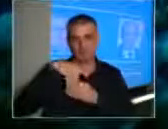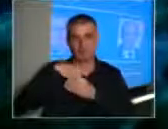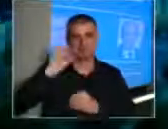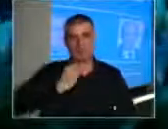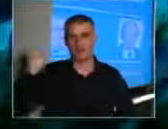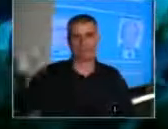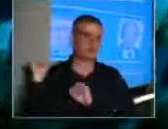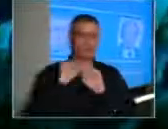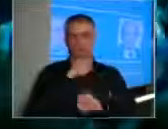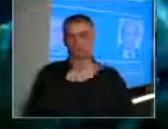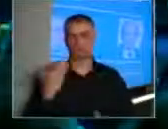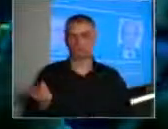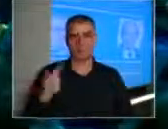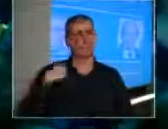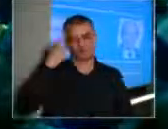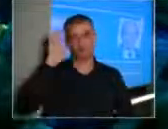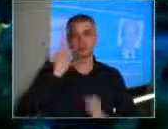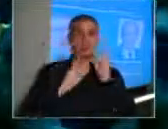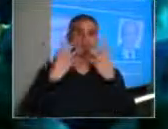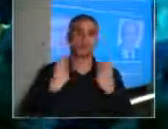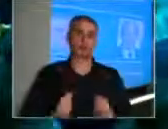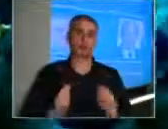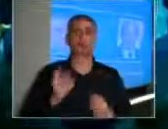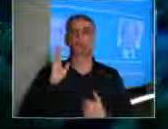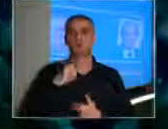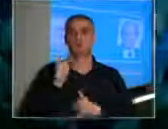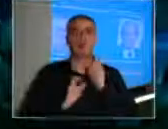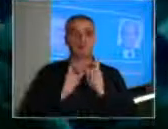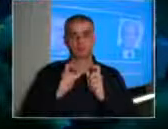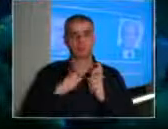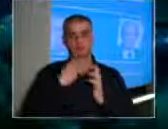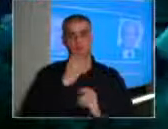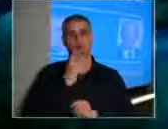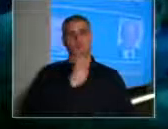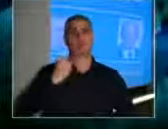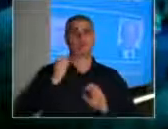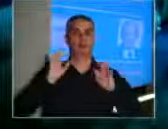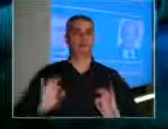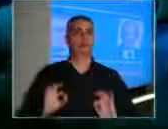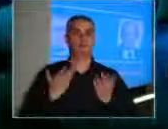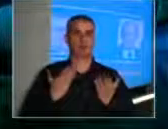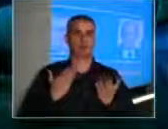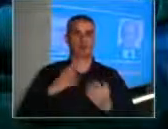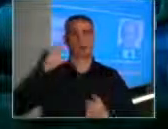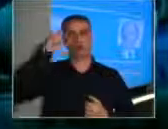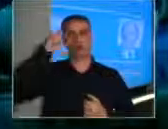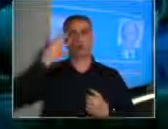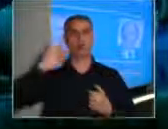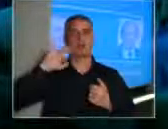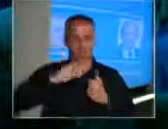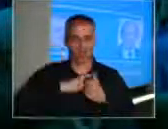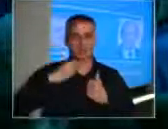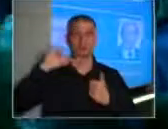מהימין. אני חושב שיש להם שם אנשים טובים. יש להם אנשים שמוצהרים מימין באופן גלוי, מבוגי יעלון, דרך